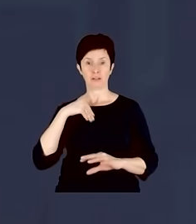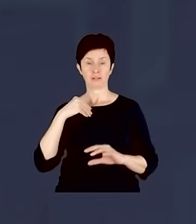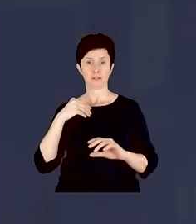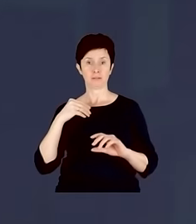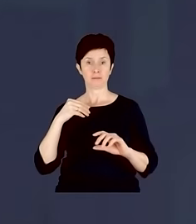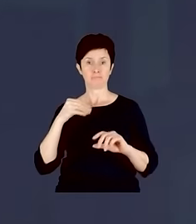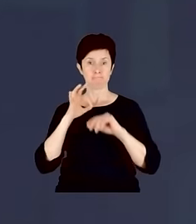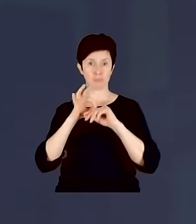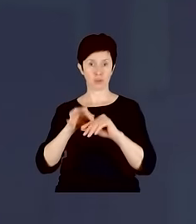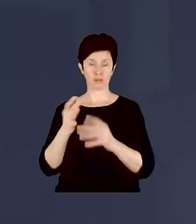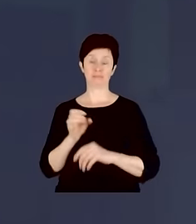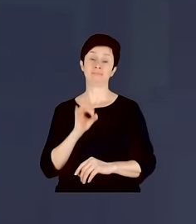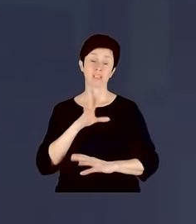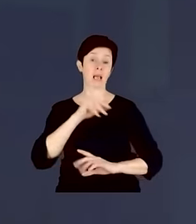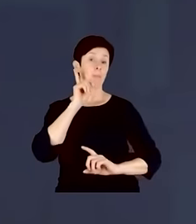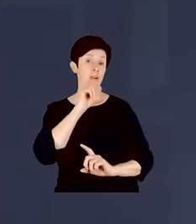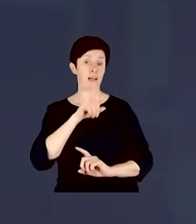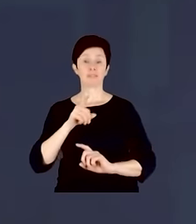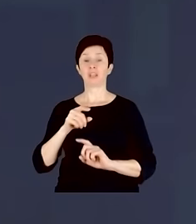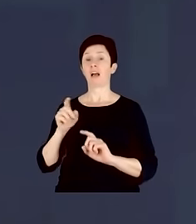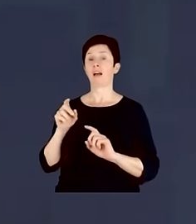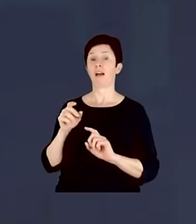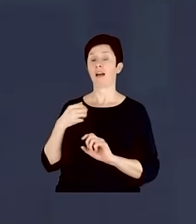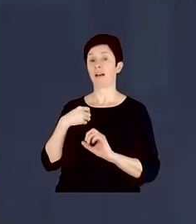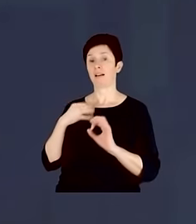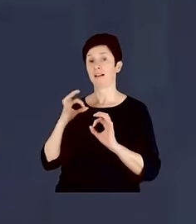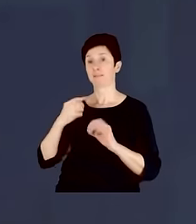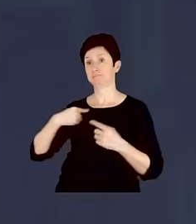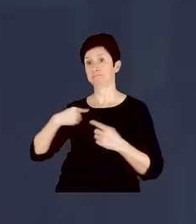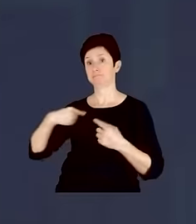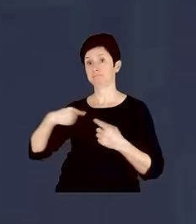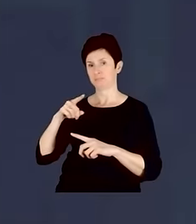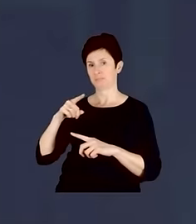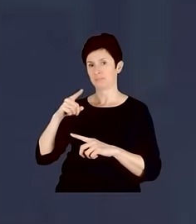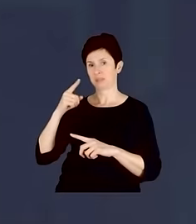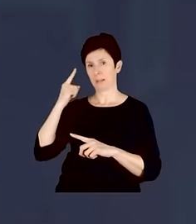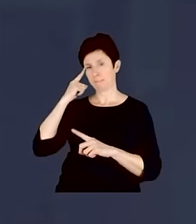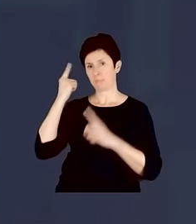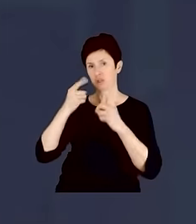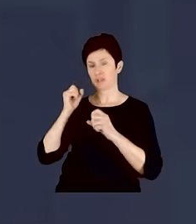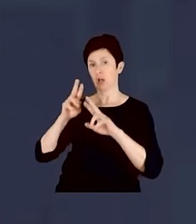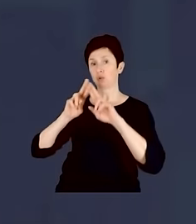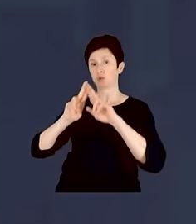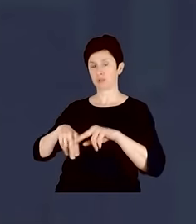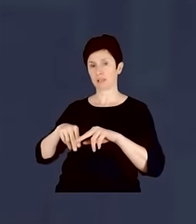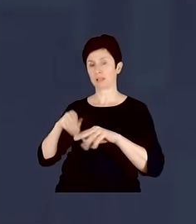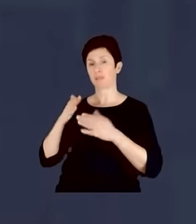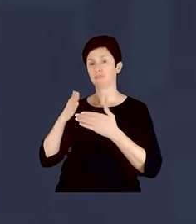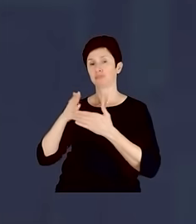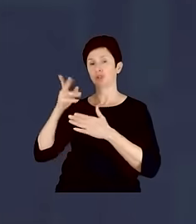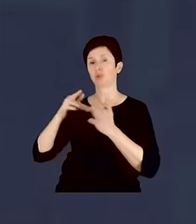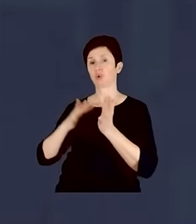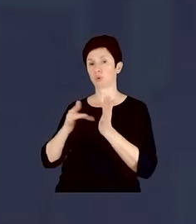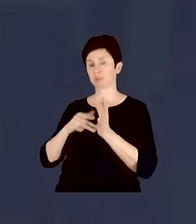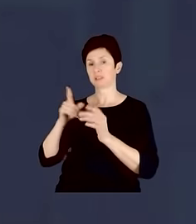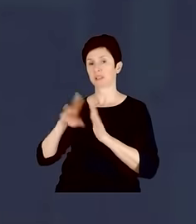Zarówno ja, jak i ci, którzy obserwują scenę polityczną, spodziewali się tego, że zostanę właśnie przez Donalda Tuska na wniosek pani